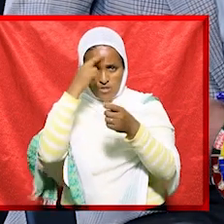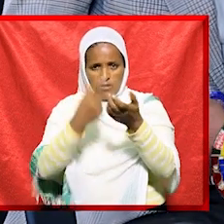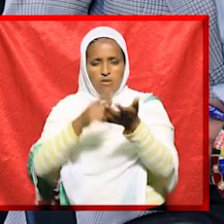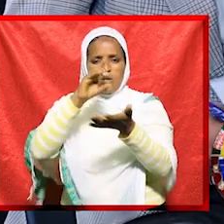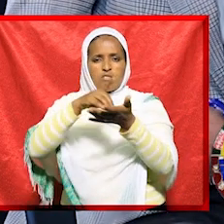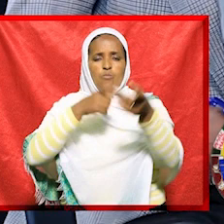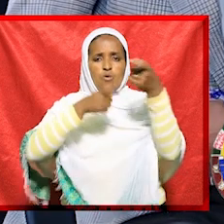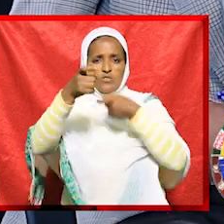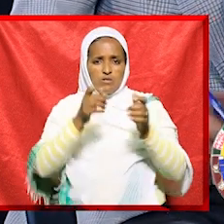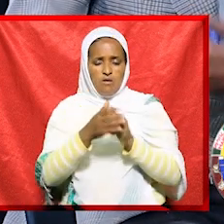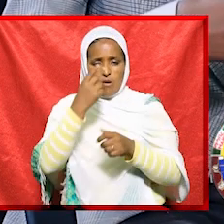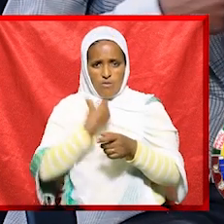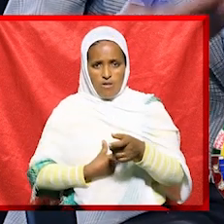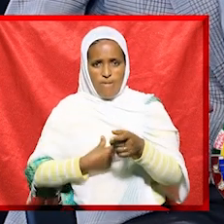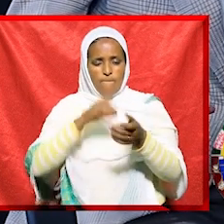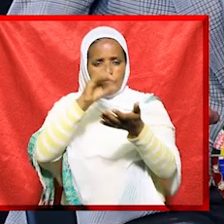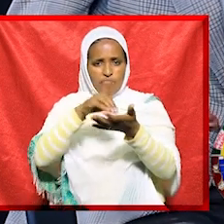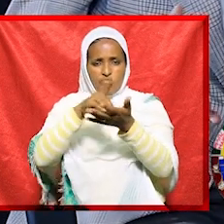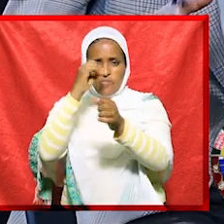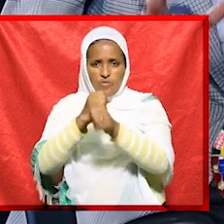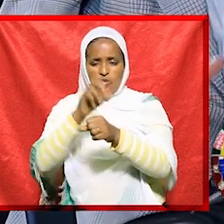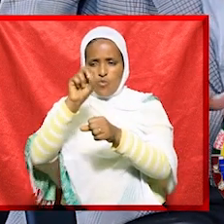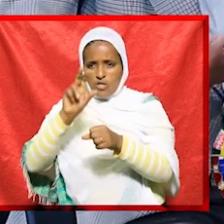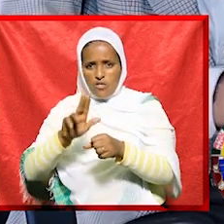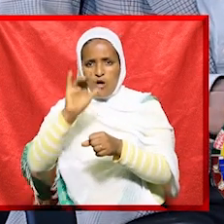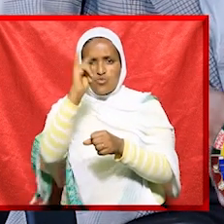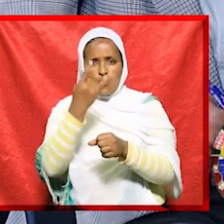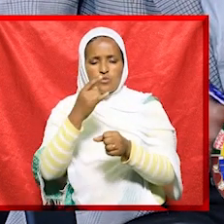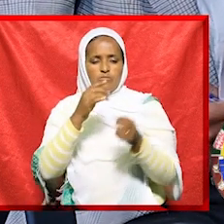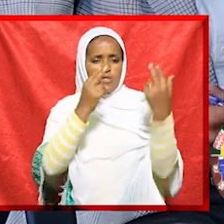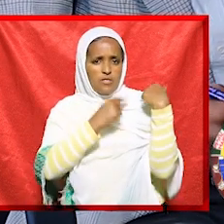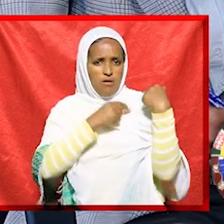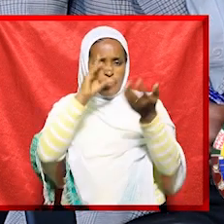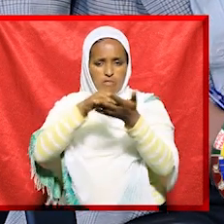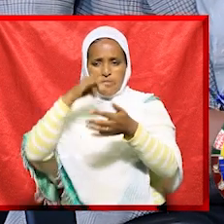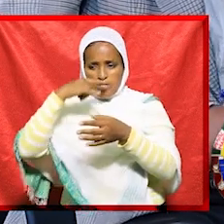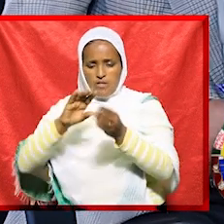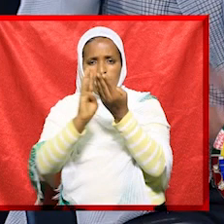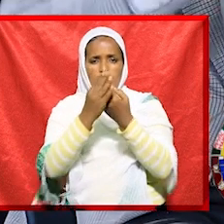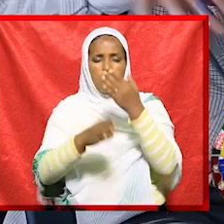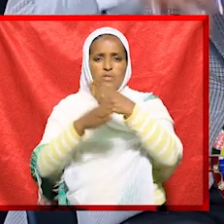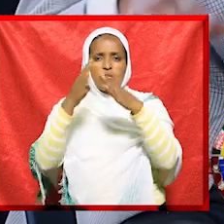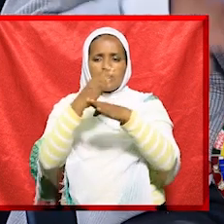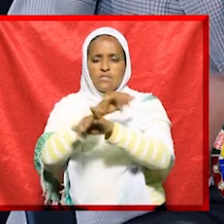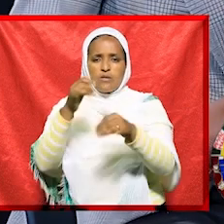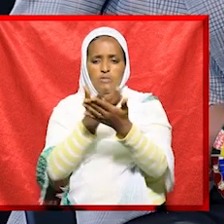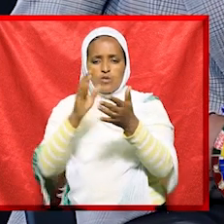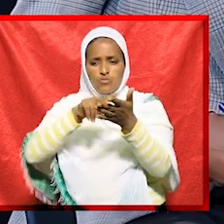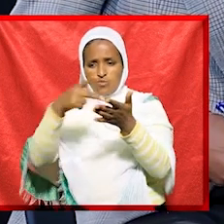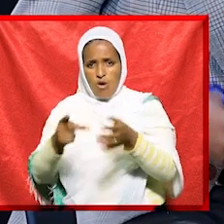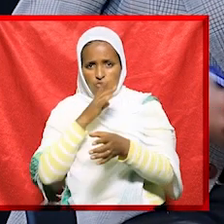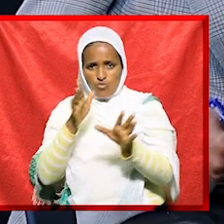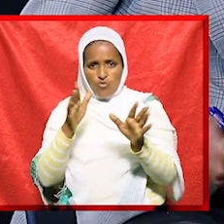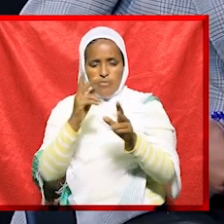ሲሉ ሊወድቁ ስለሚችሉ የከተማ አስተዳደር አባላት በየከተማው የሚሰሩ የወረዳ የዞን ባለስልጣናት በየከተማው የሚገኙ ህጻናትን